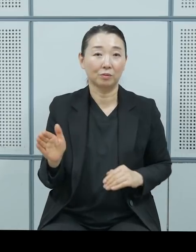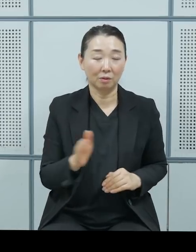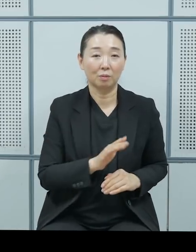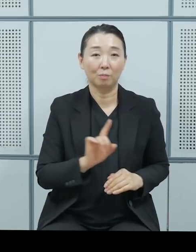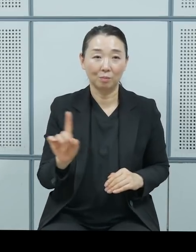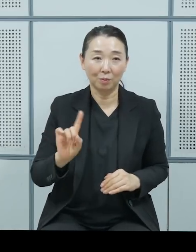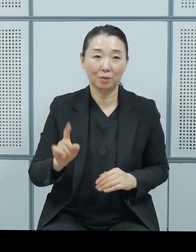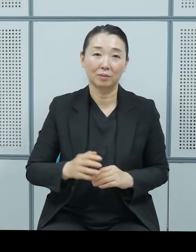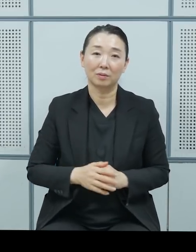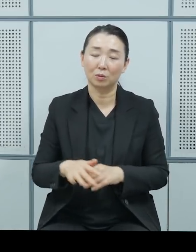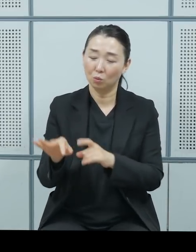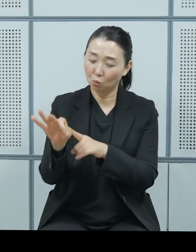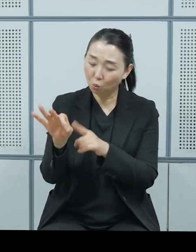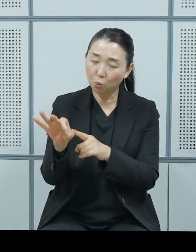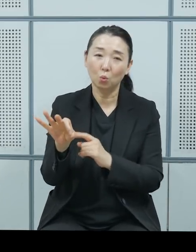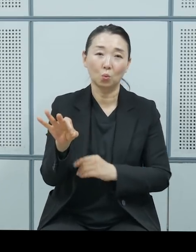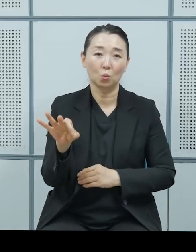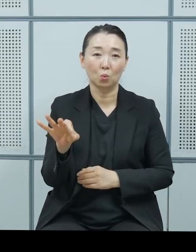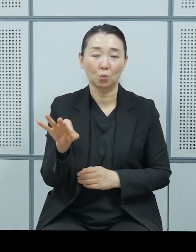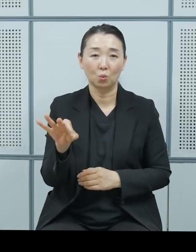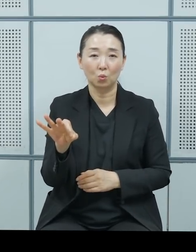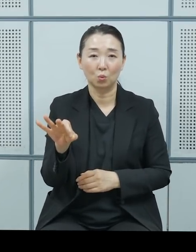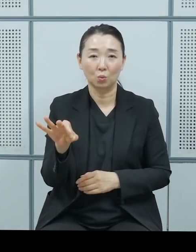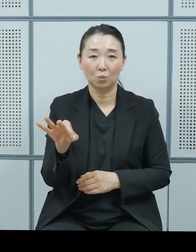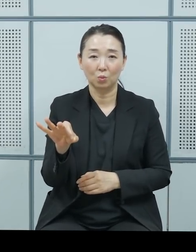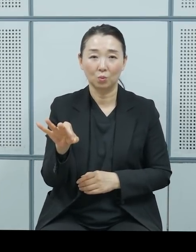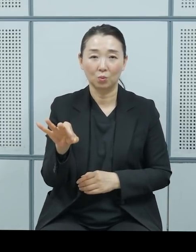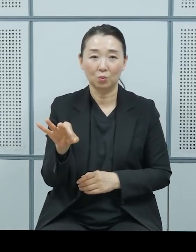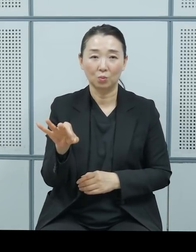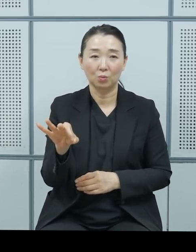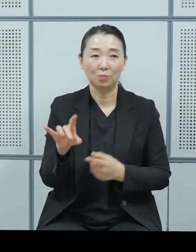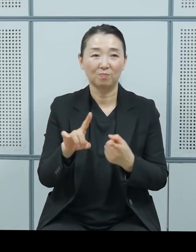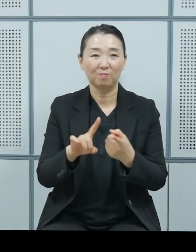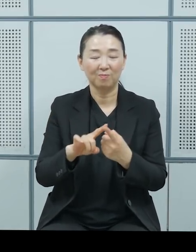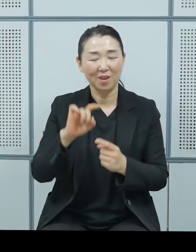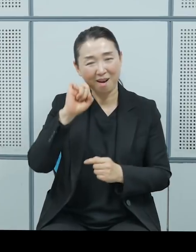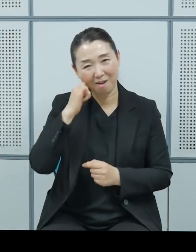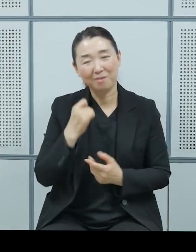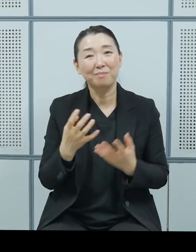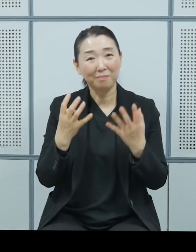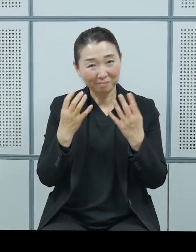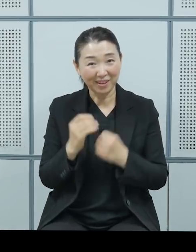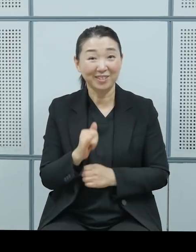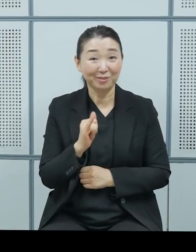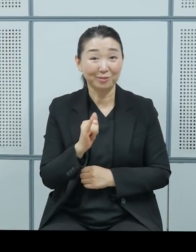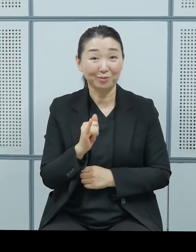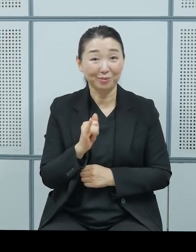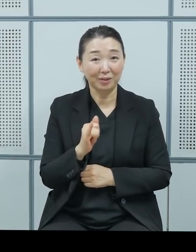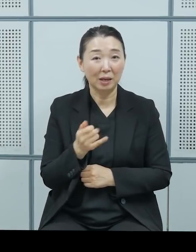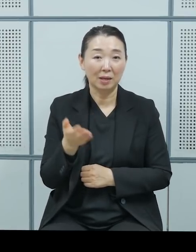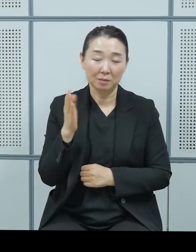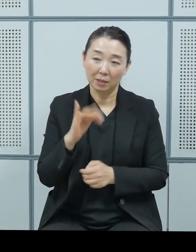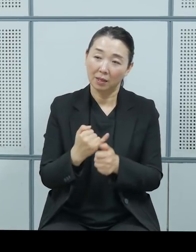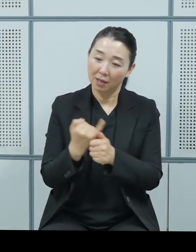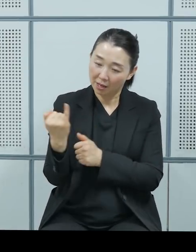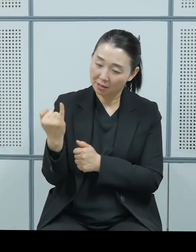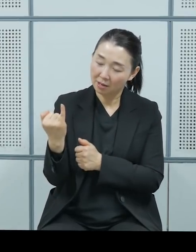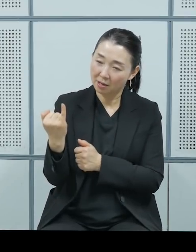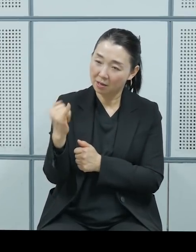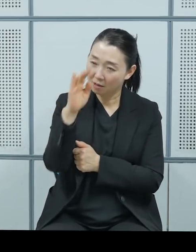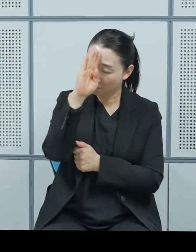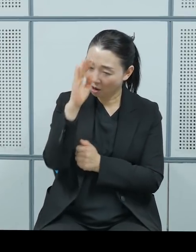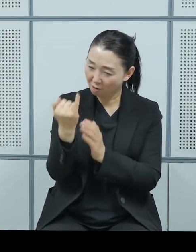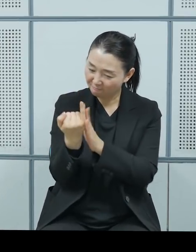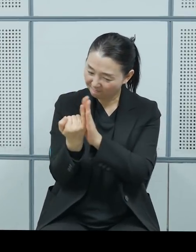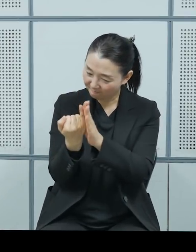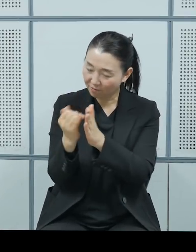그렇게 돈에 대해서는 참 어려움을 겪으면서 했는데요. 아내 간병하는 일을